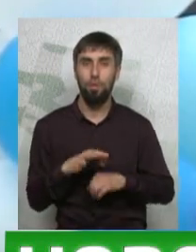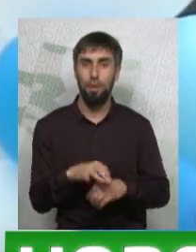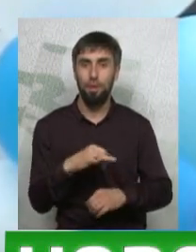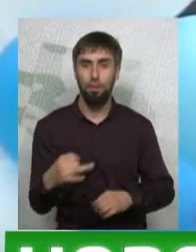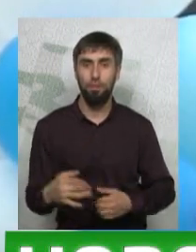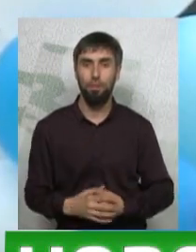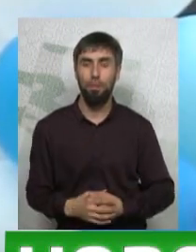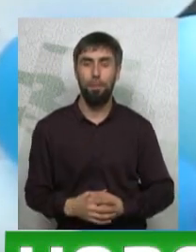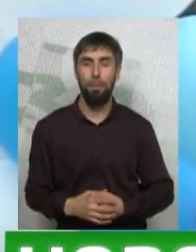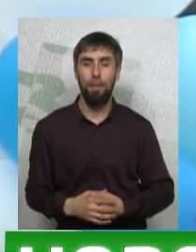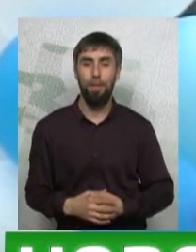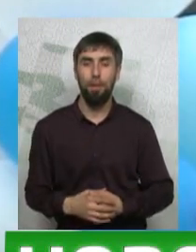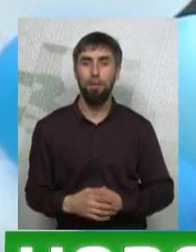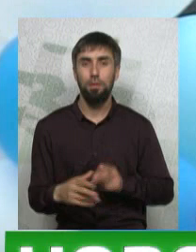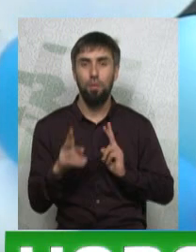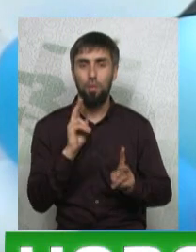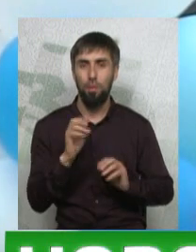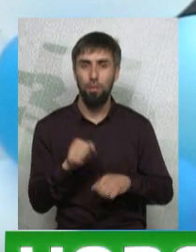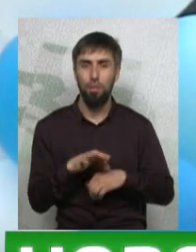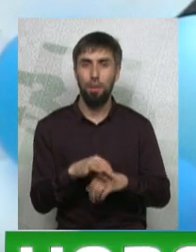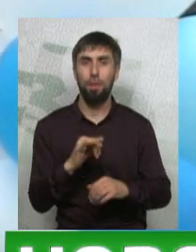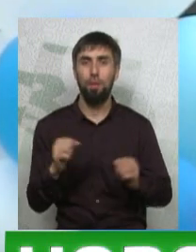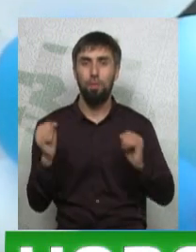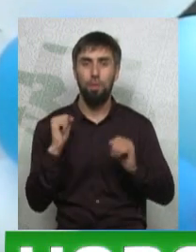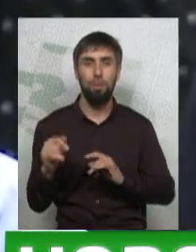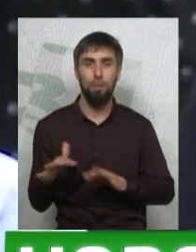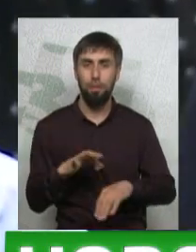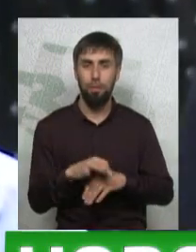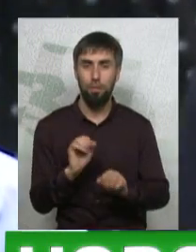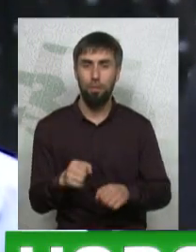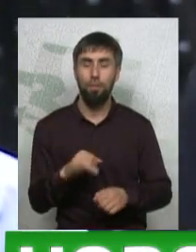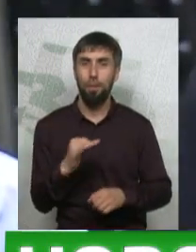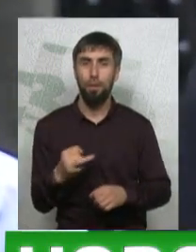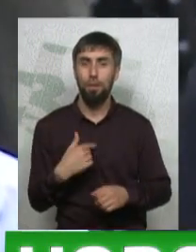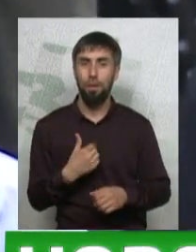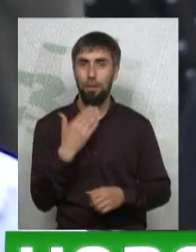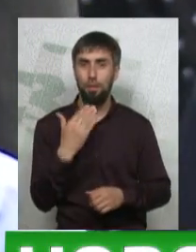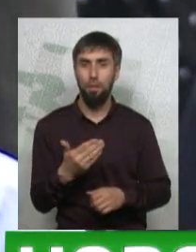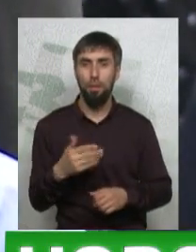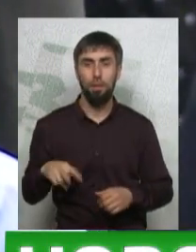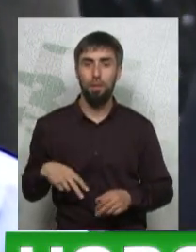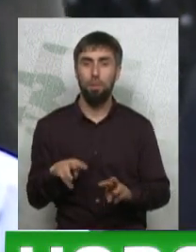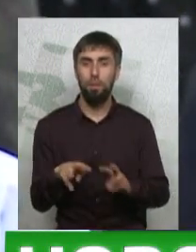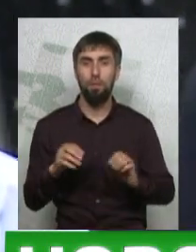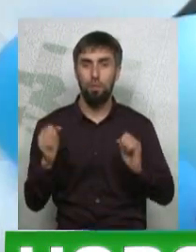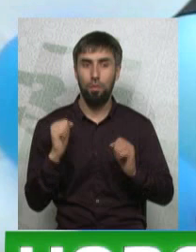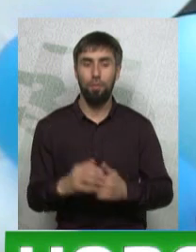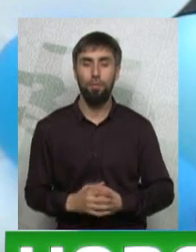и конференции, здесь можно и спортивные мероприятия. Я просил директора и министра